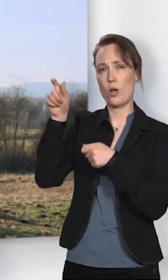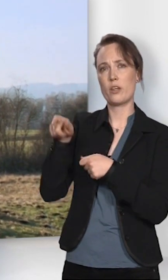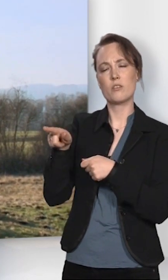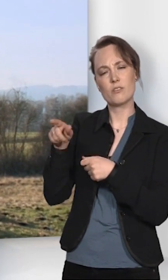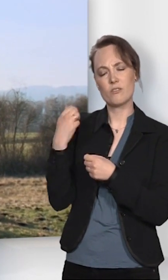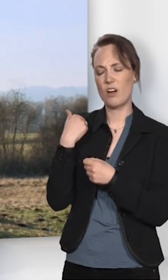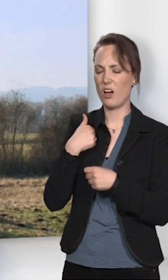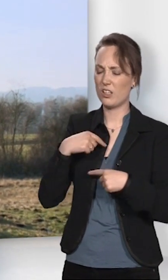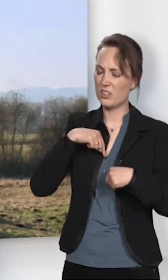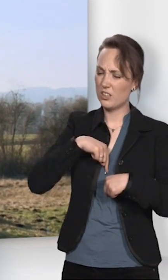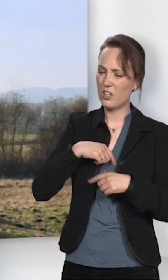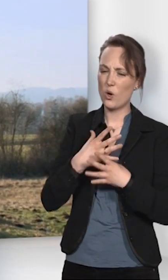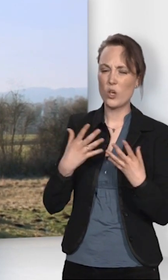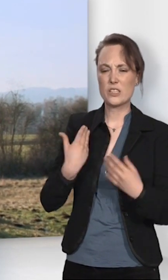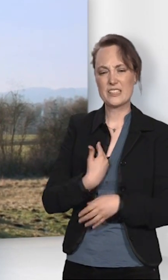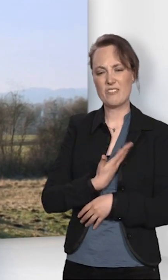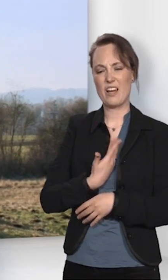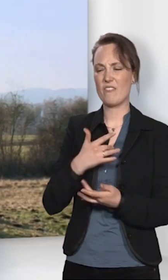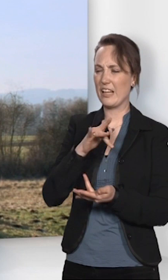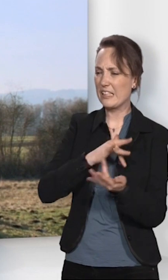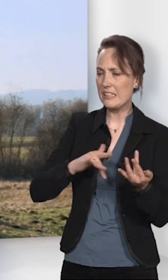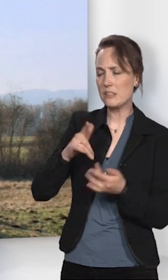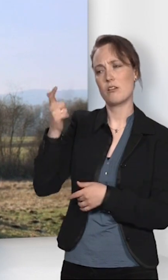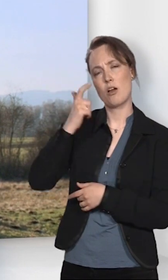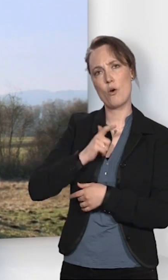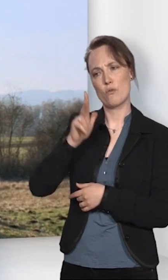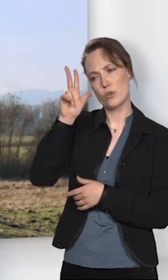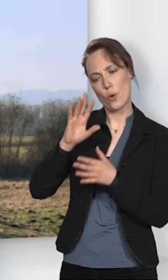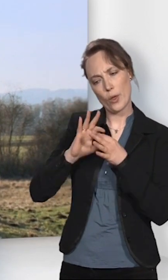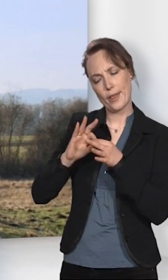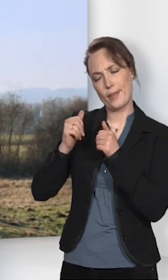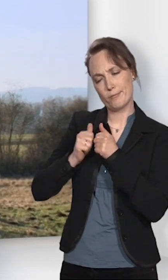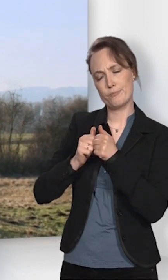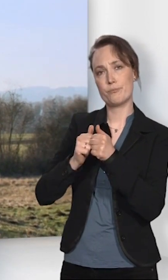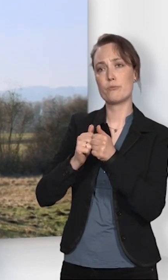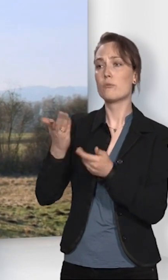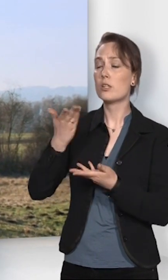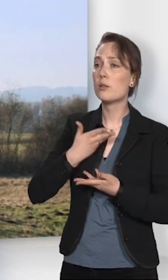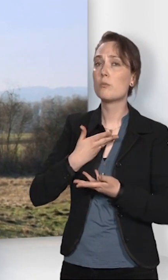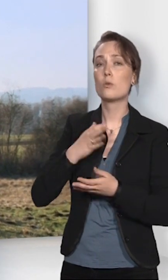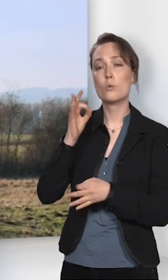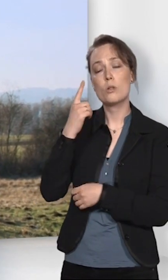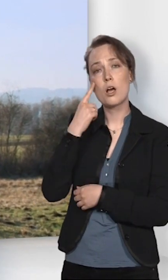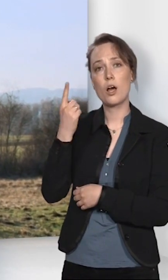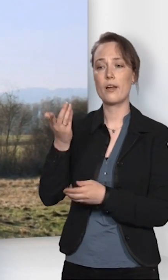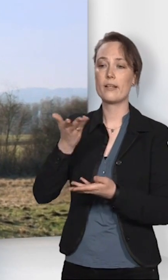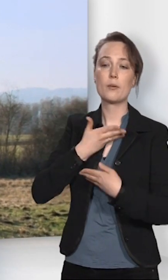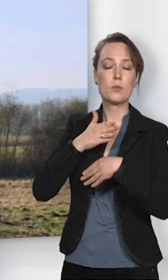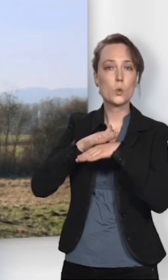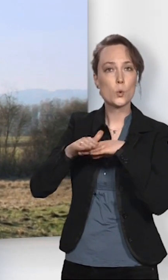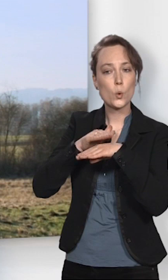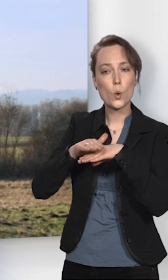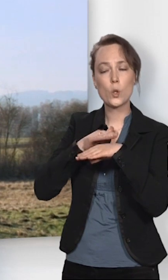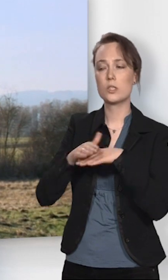Treue gehalten hat und mir Entscheidendes mit auf den Weg gegeben hat. Einen guten Rat, eine tröstliche Geste, ein